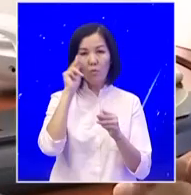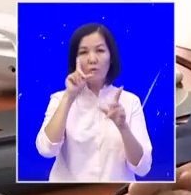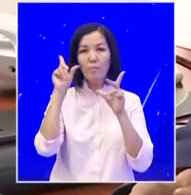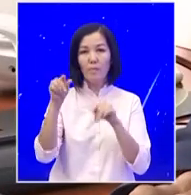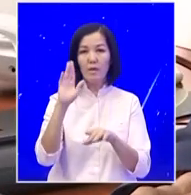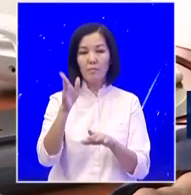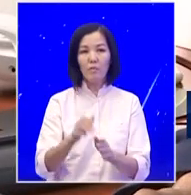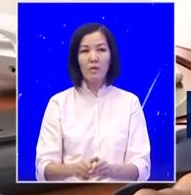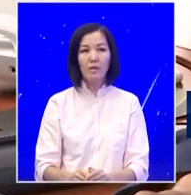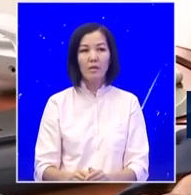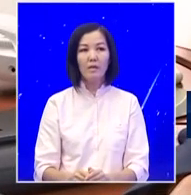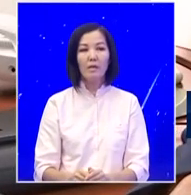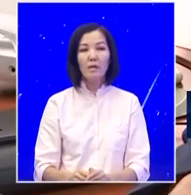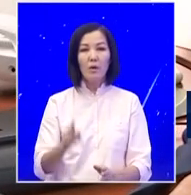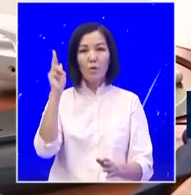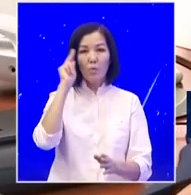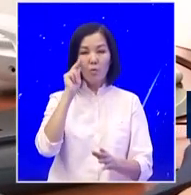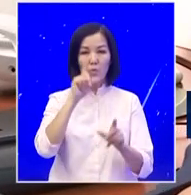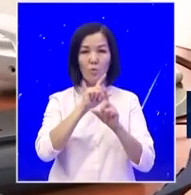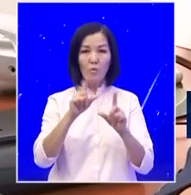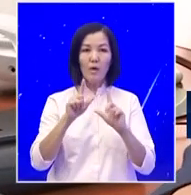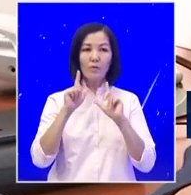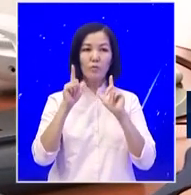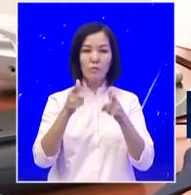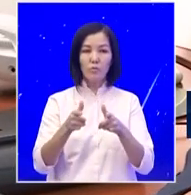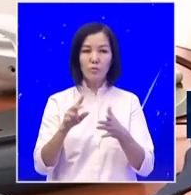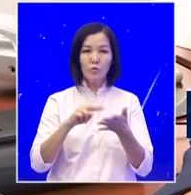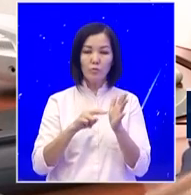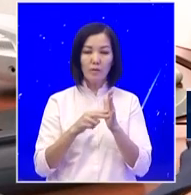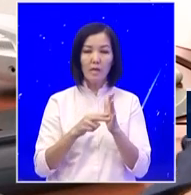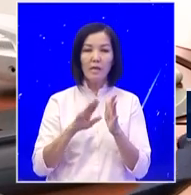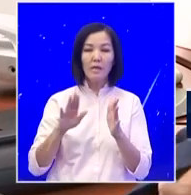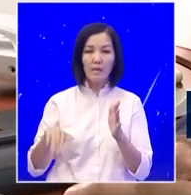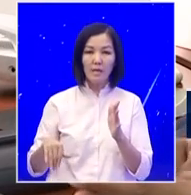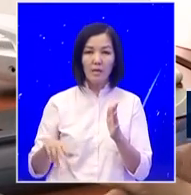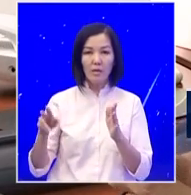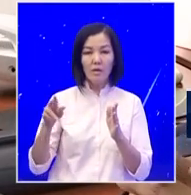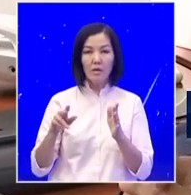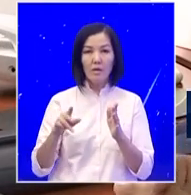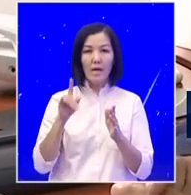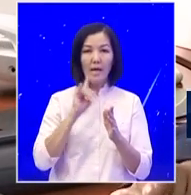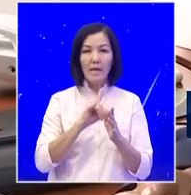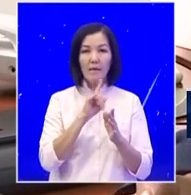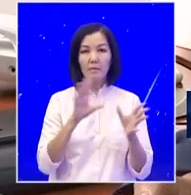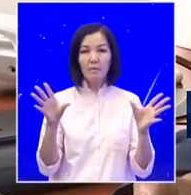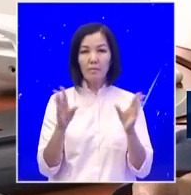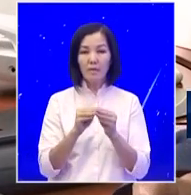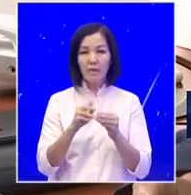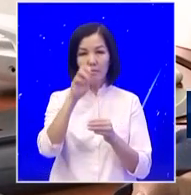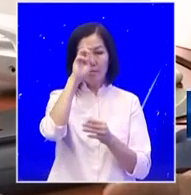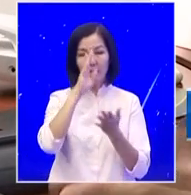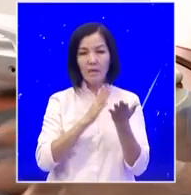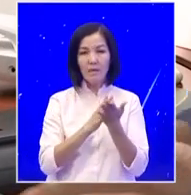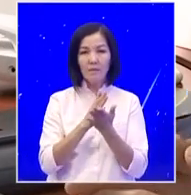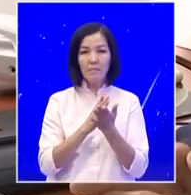Осы академияға түсуді жоспарлағаннан кейін ойлана келе жарым екеміз мемлекеттік қызметші болғаннан